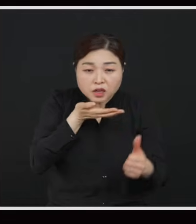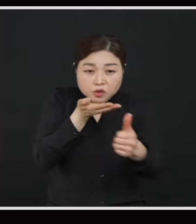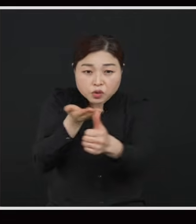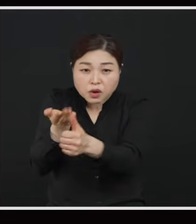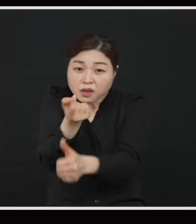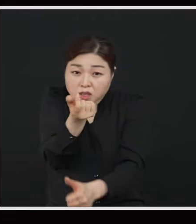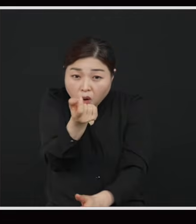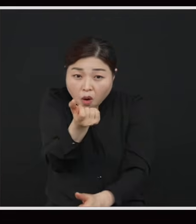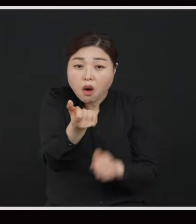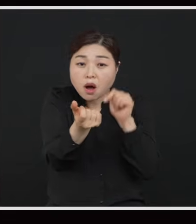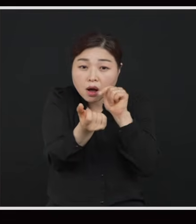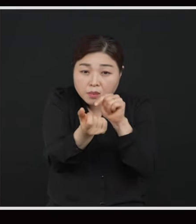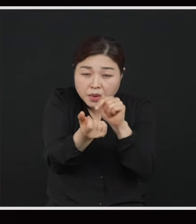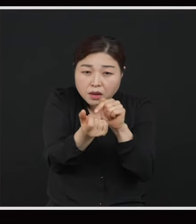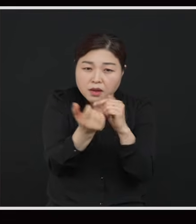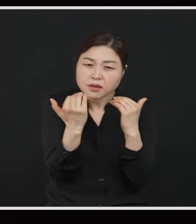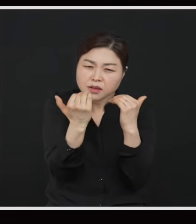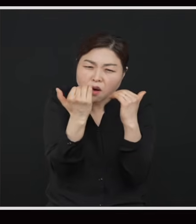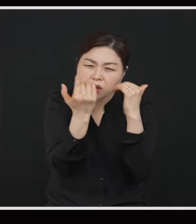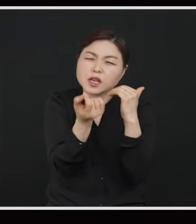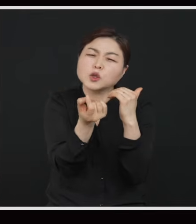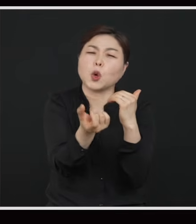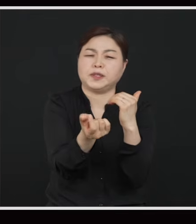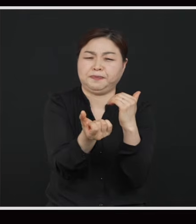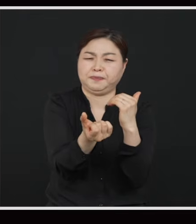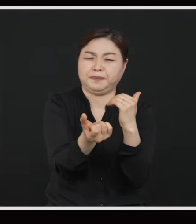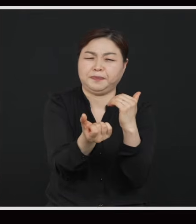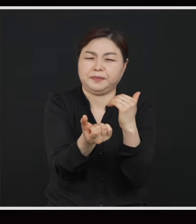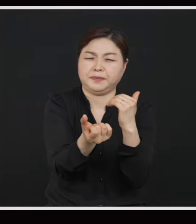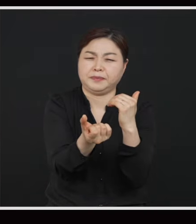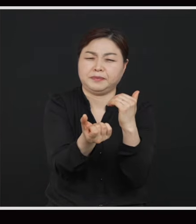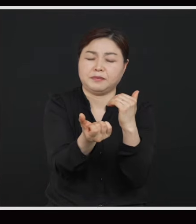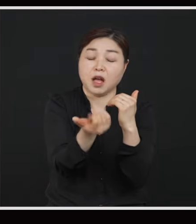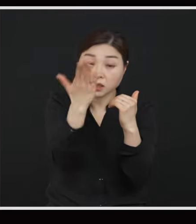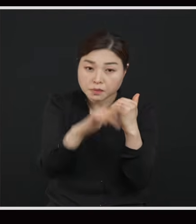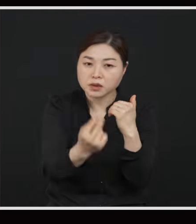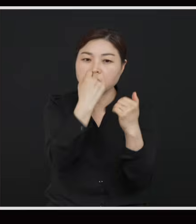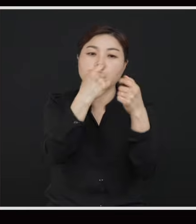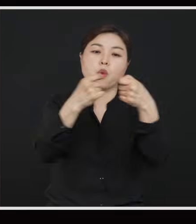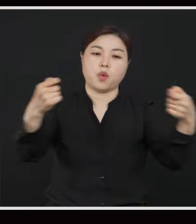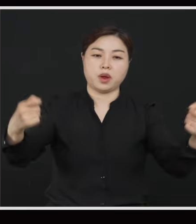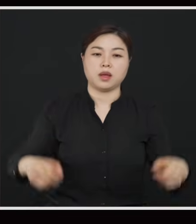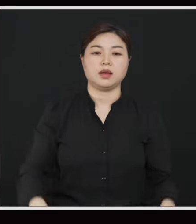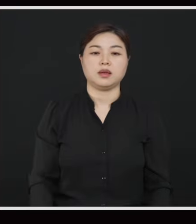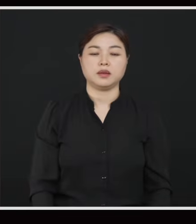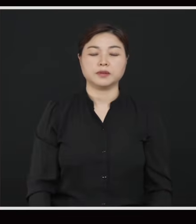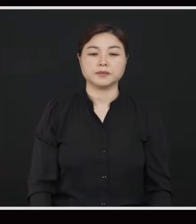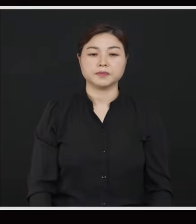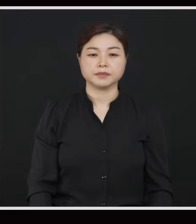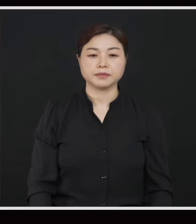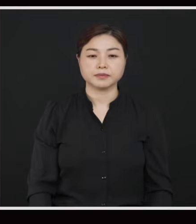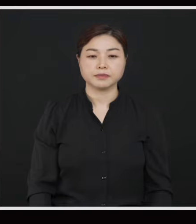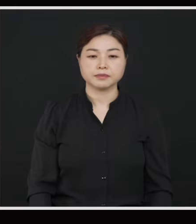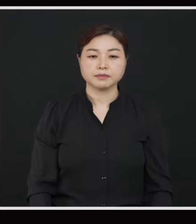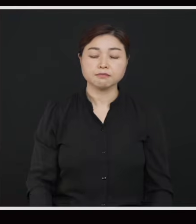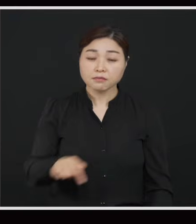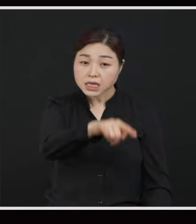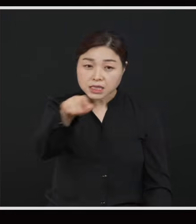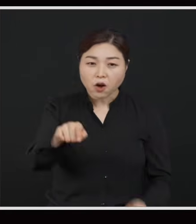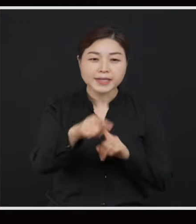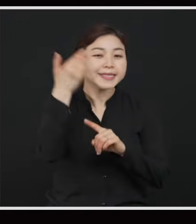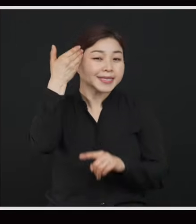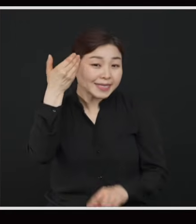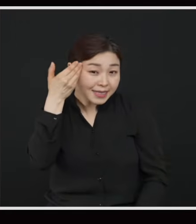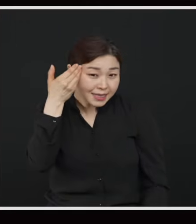조금 적게 주면은 성장을 조금 덜 합니다. 근데 오래 살아요. 그래서